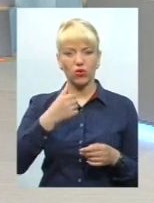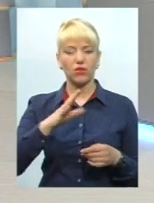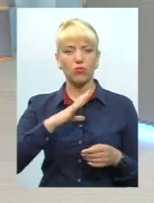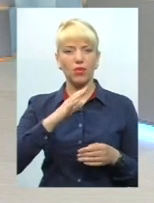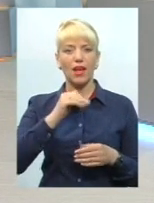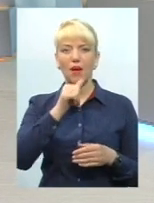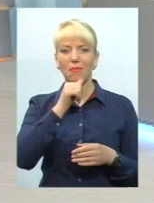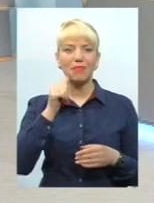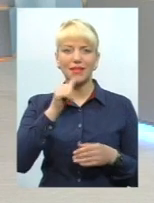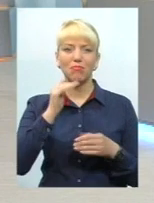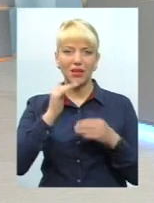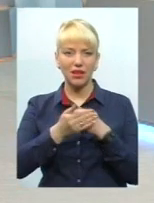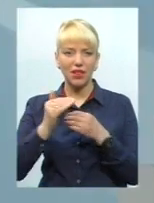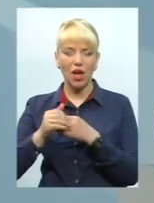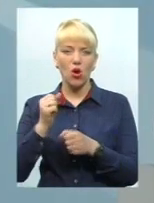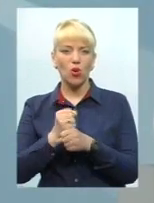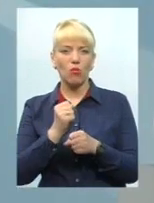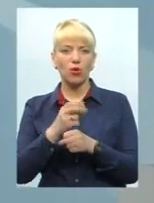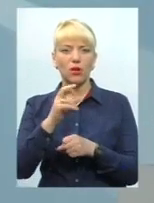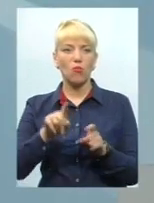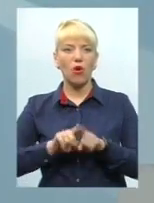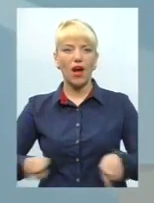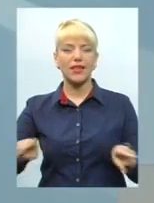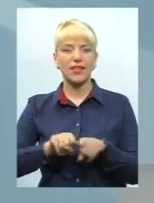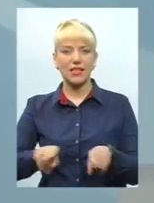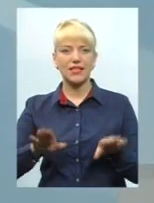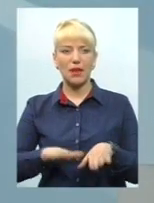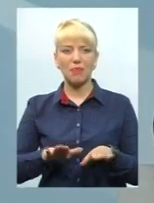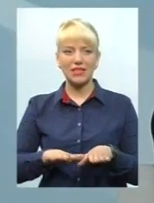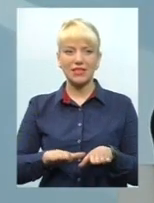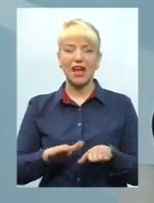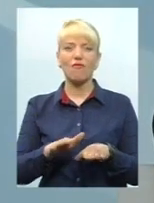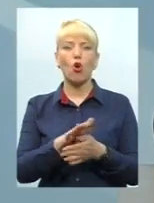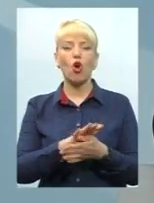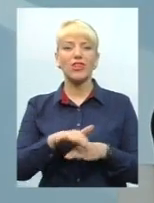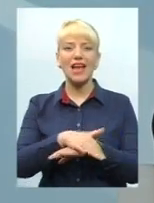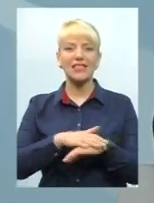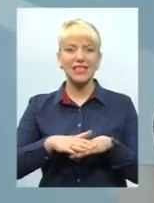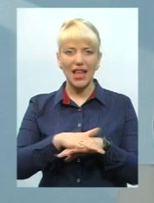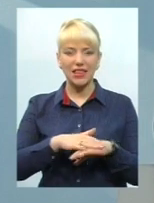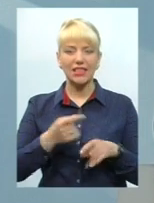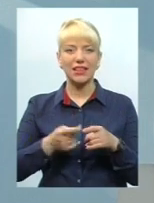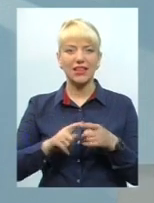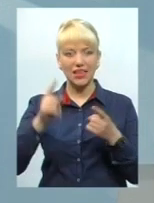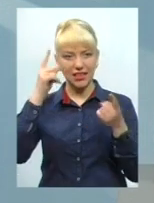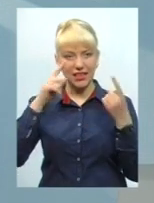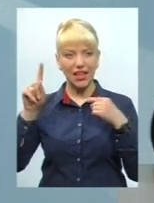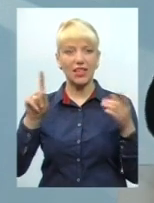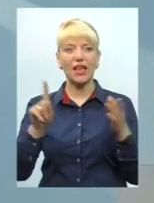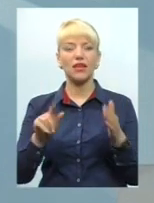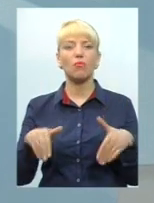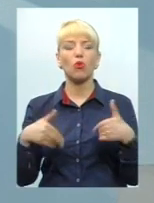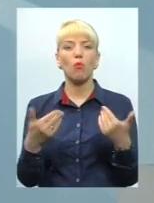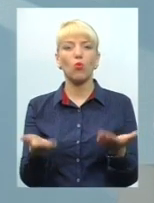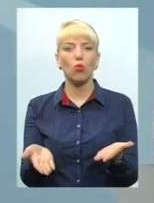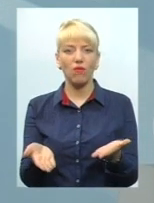так, агітації серед місцевого населення, значить, тих ідей, які пропонували,